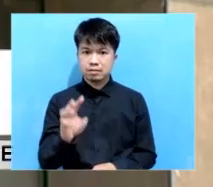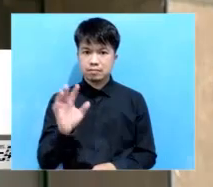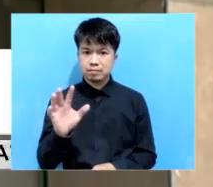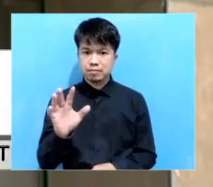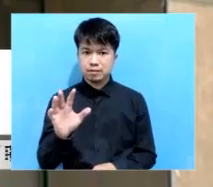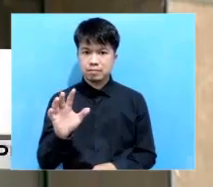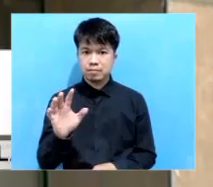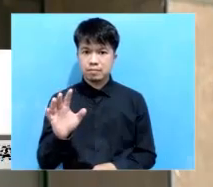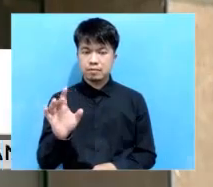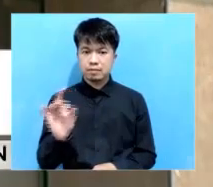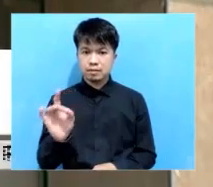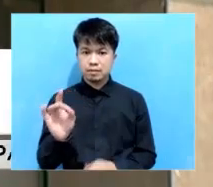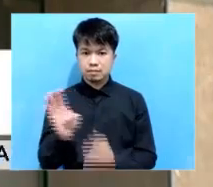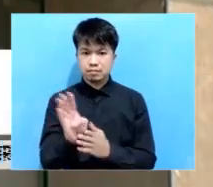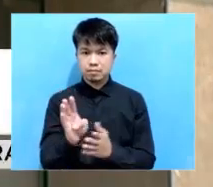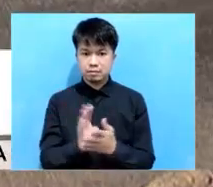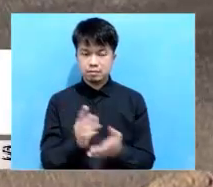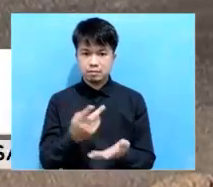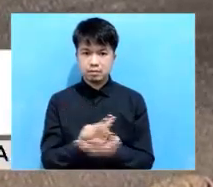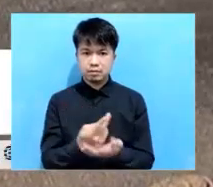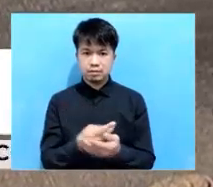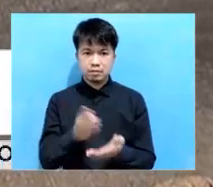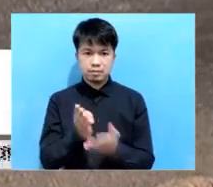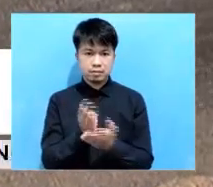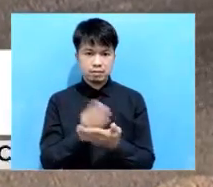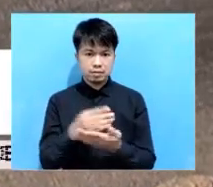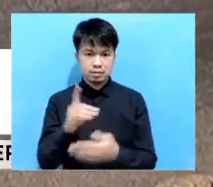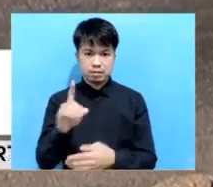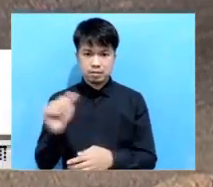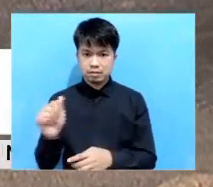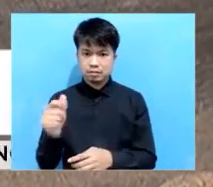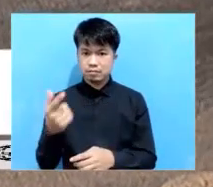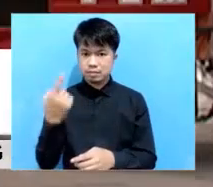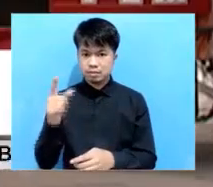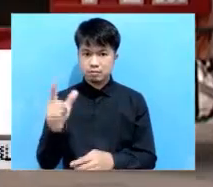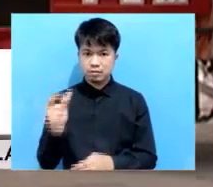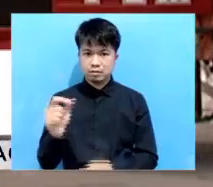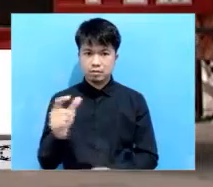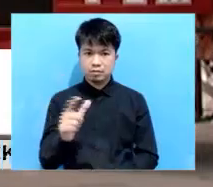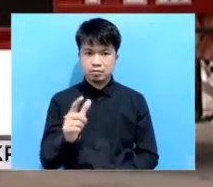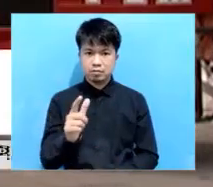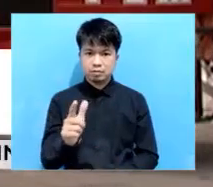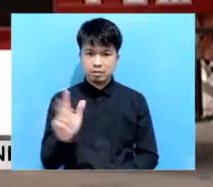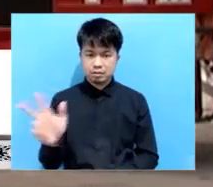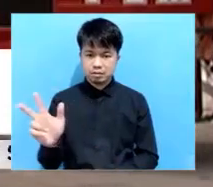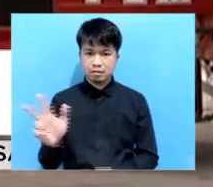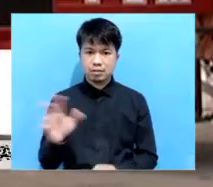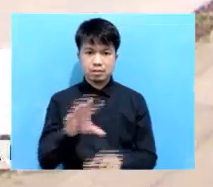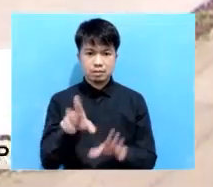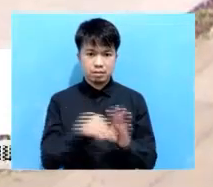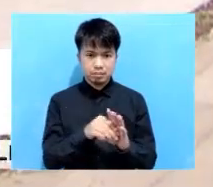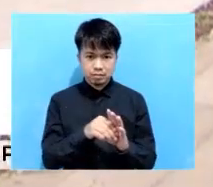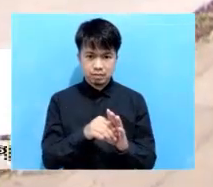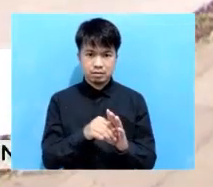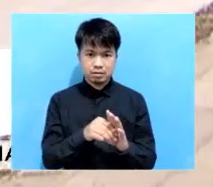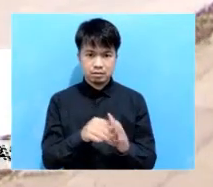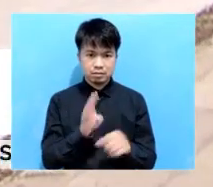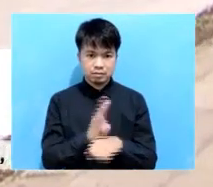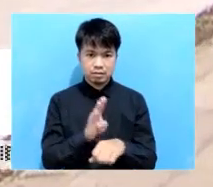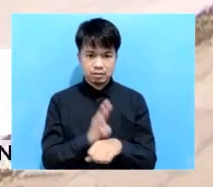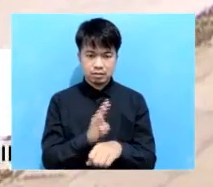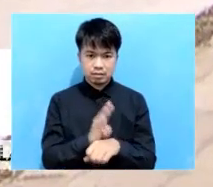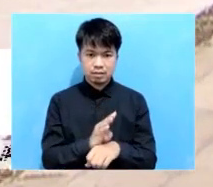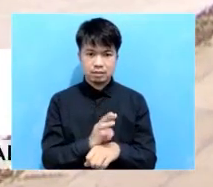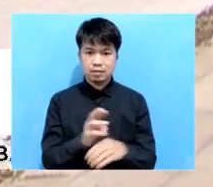ng DA para sa 2023. Kabilang din sa negosyo ng mga Villar ang pag-develop ng mga residential at commercial area. Alam